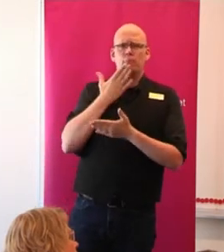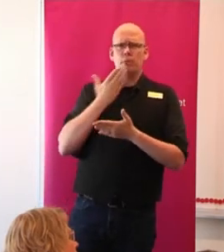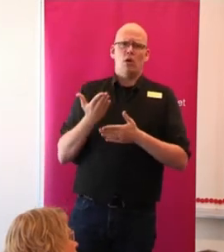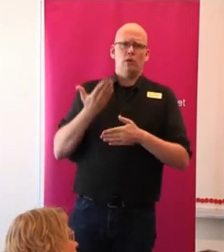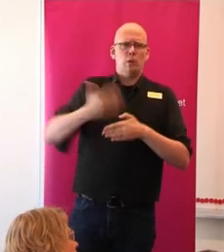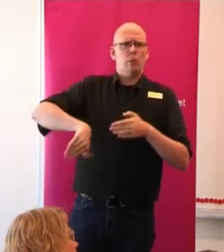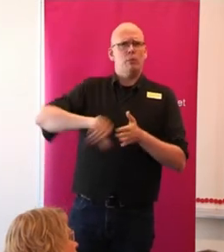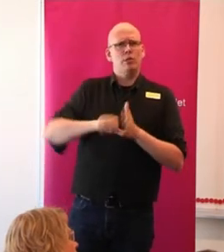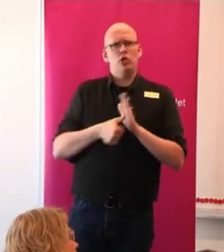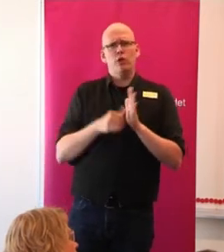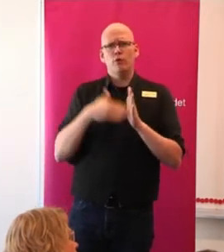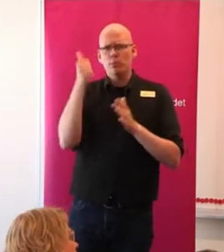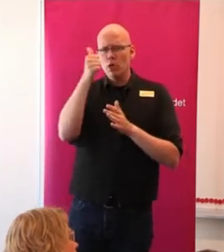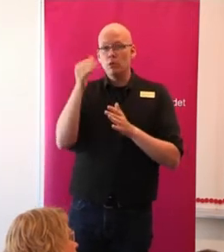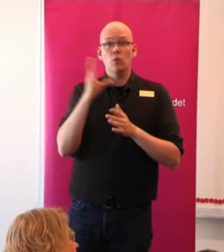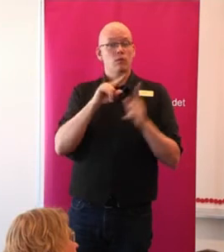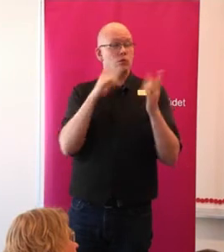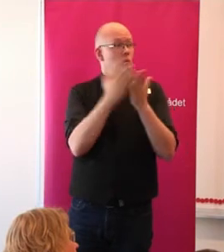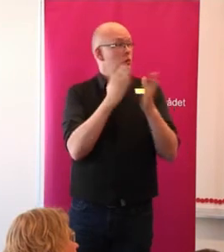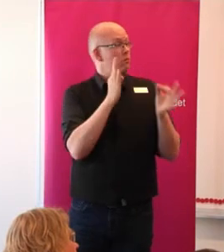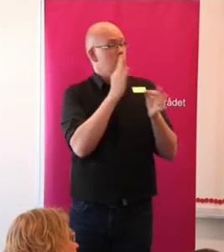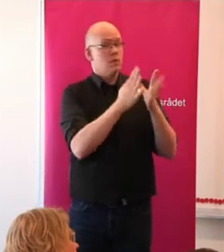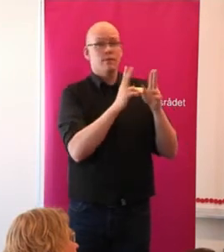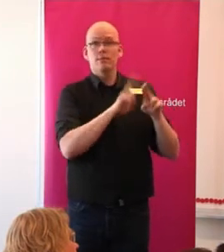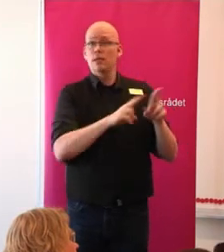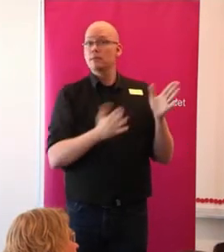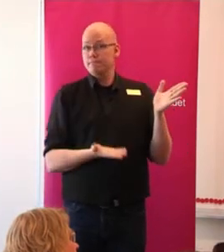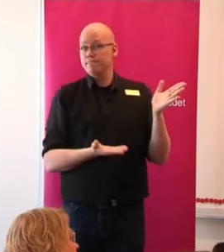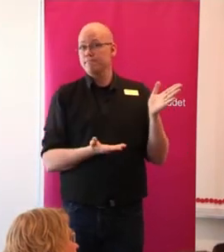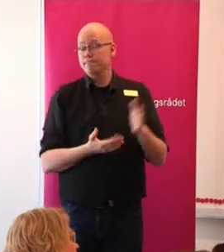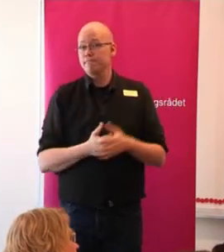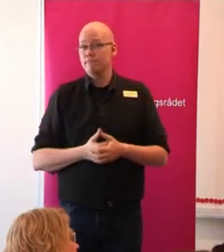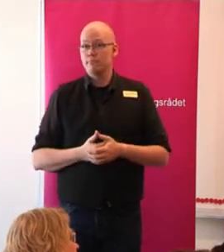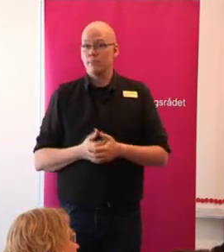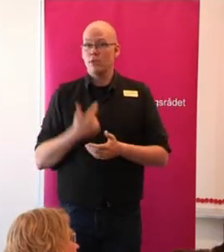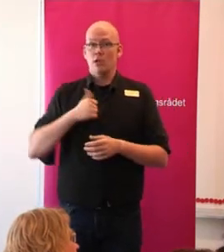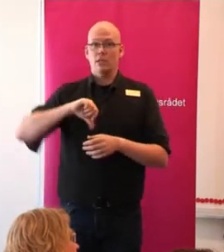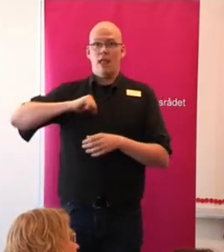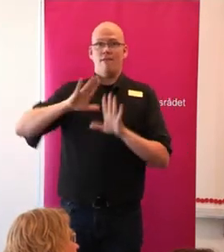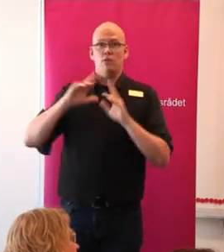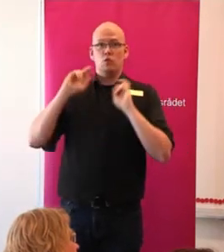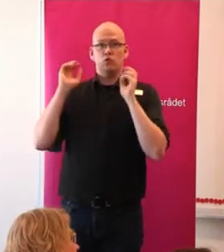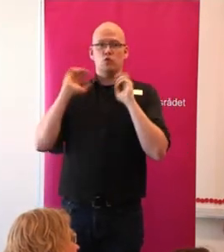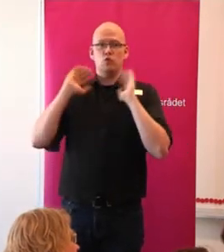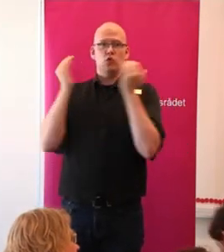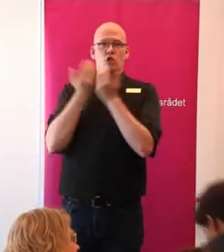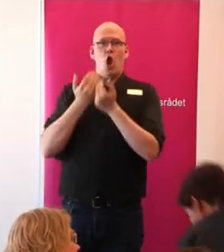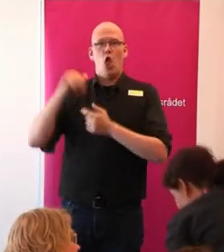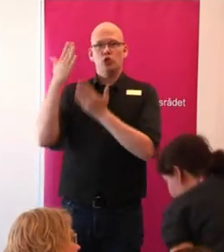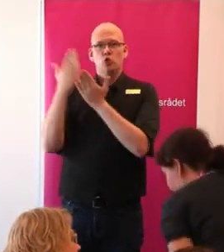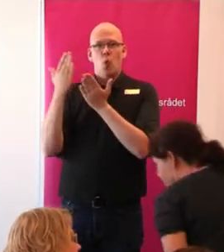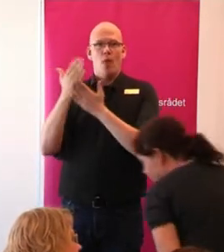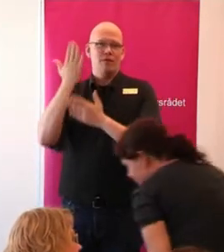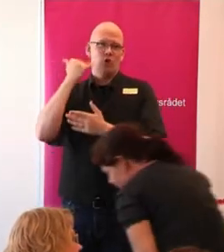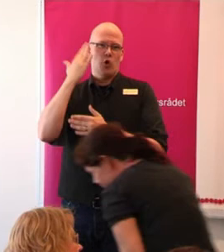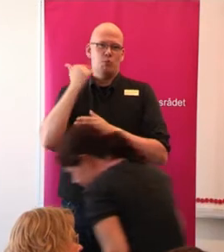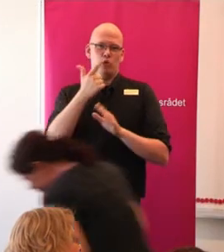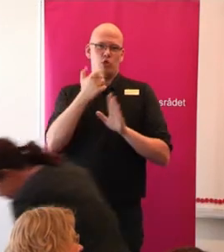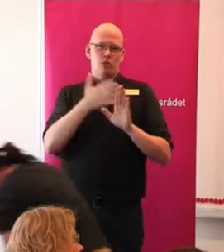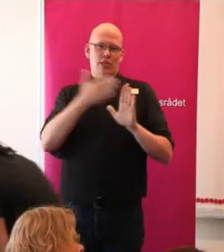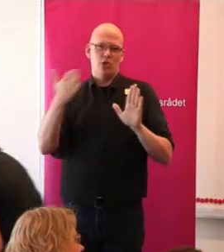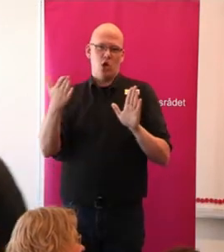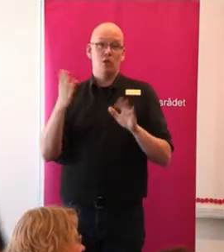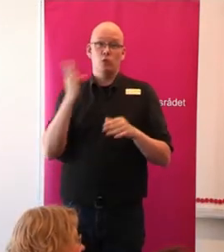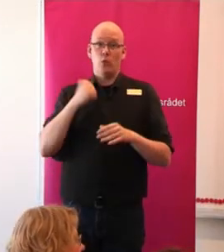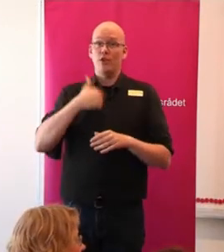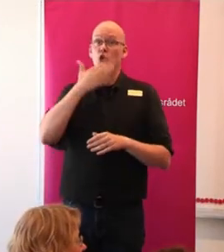eller så, då är folkhögskolan utmärkt. Mm. Jag gick socialhögskolan på 70-talet och var